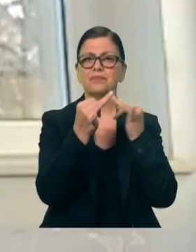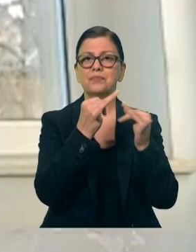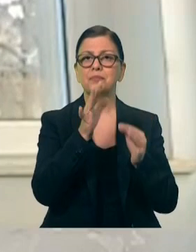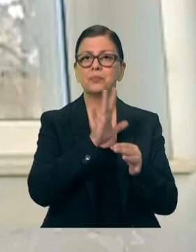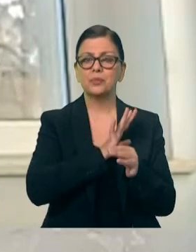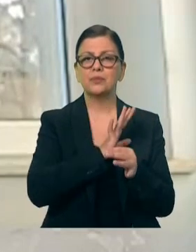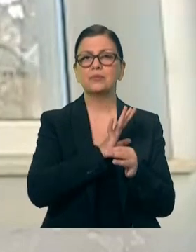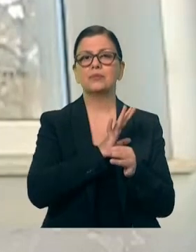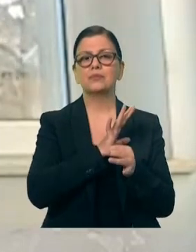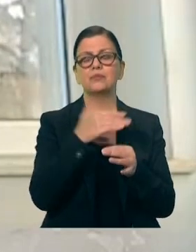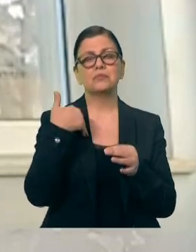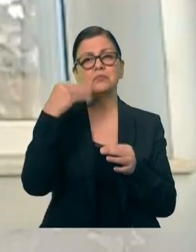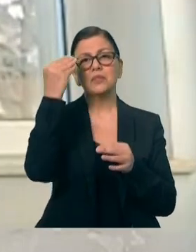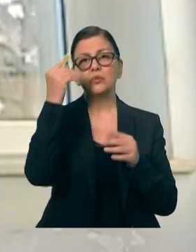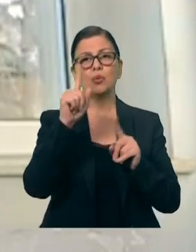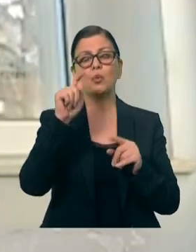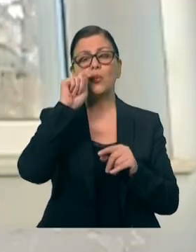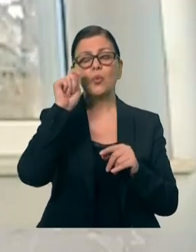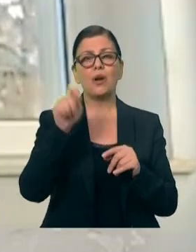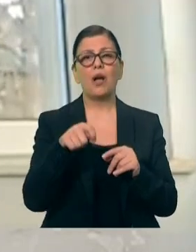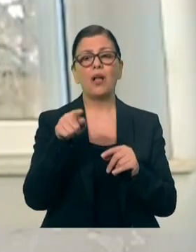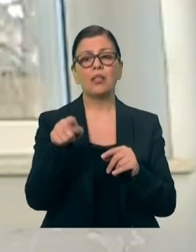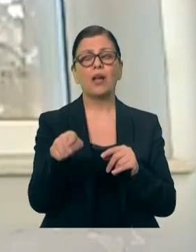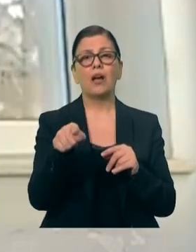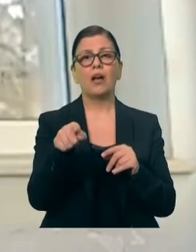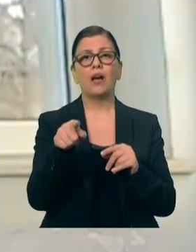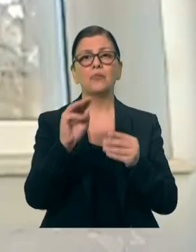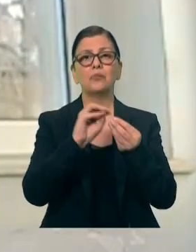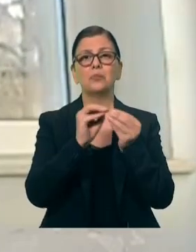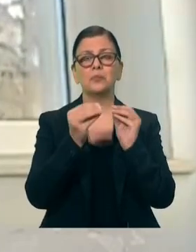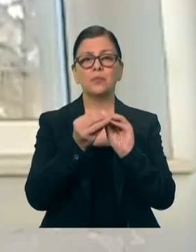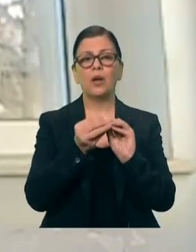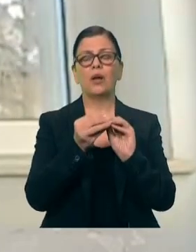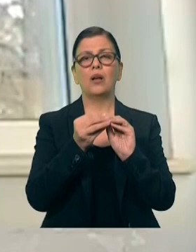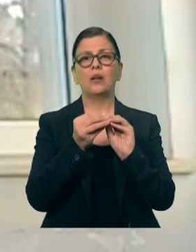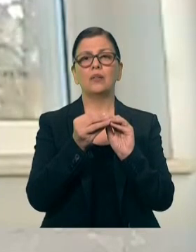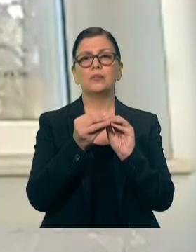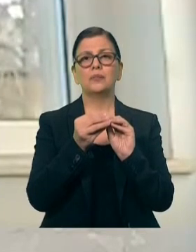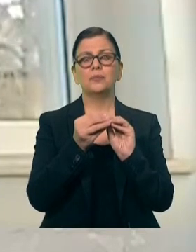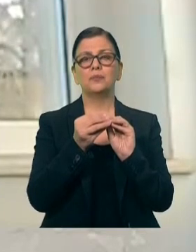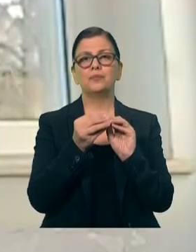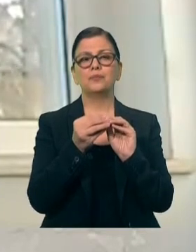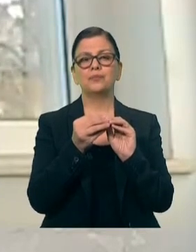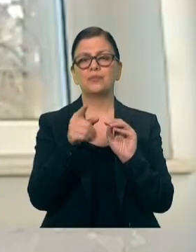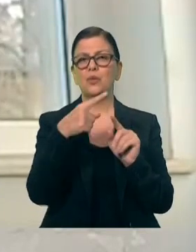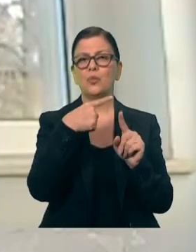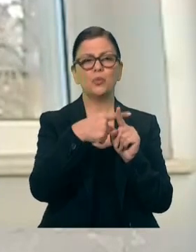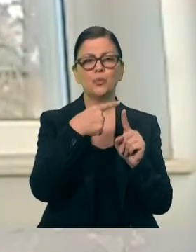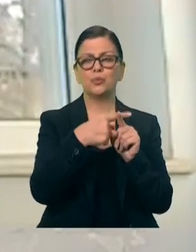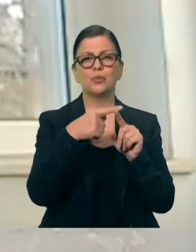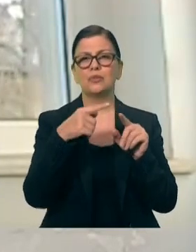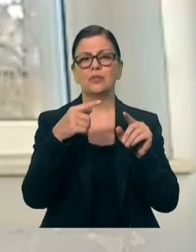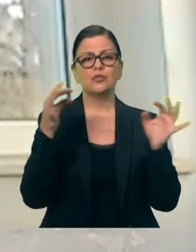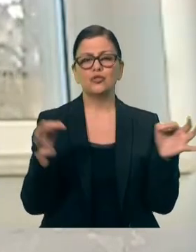Ukrayna böhranı Macronun verdiyi təşviqlər də Rusiya tərəfində müsbət qarşılanmayacaq,